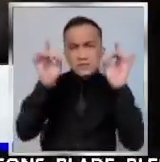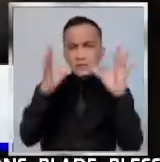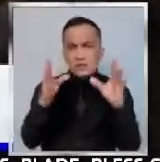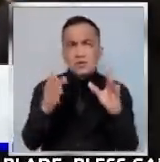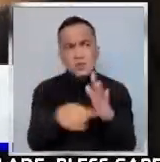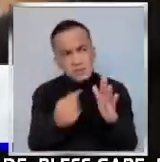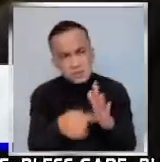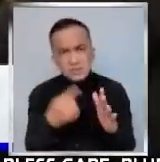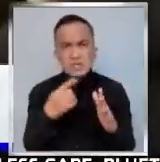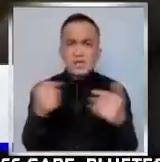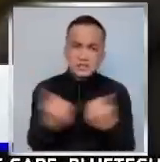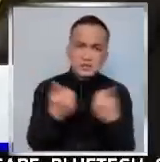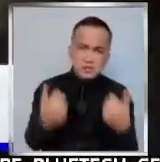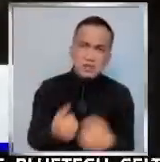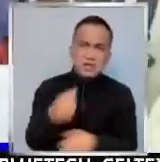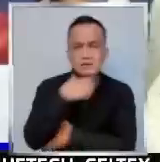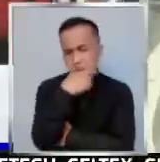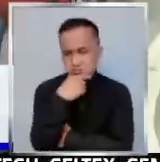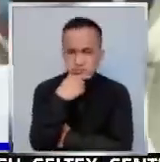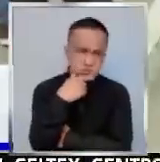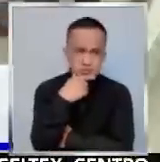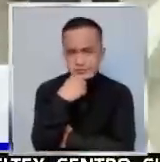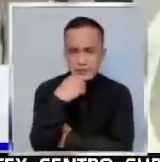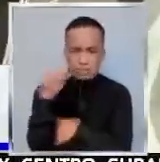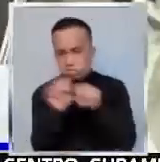mga aksidente, minsan na ba, bigla nagkakauntog.